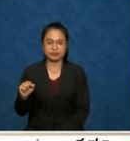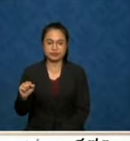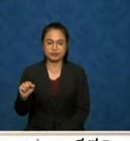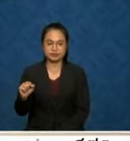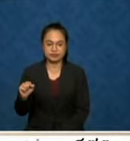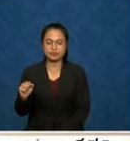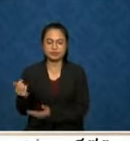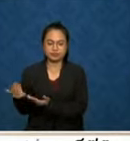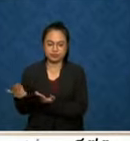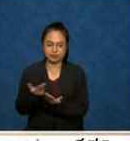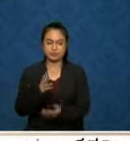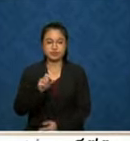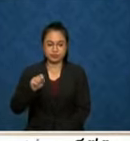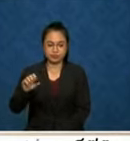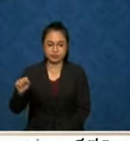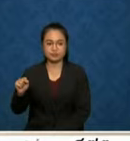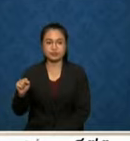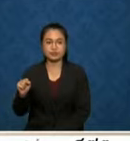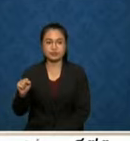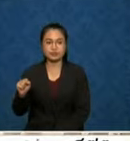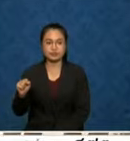ท่านปารมีวัยจงเจริญครับ